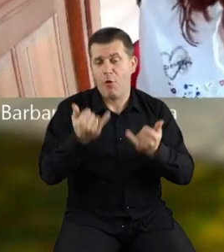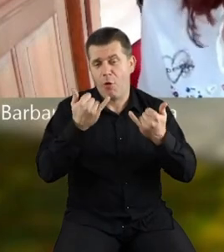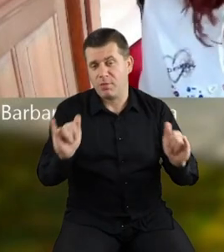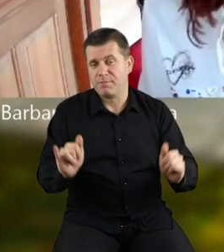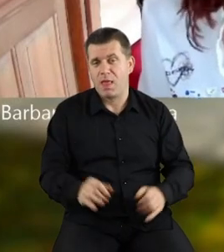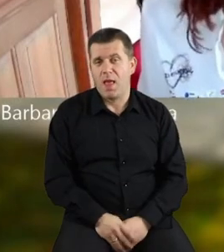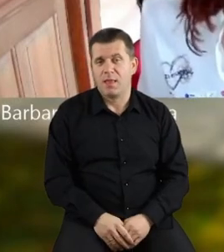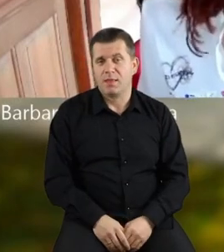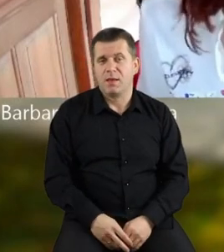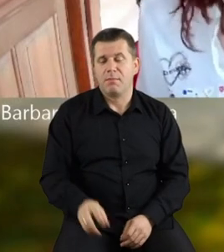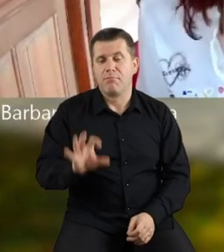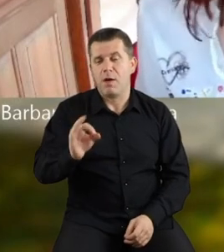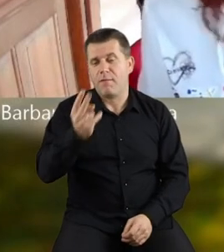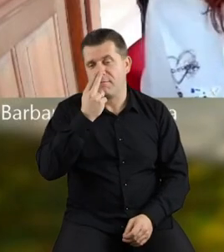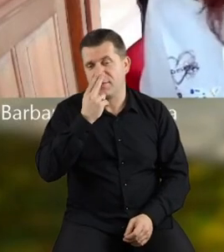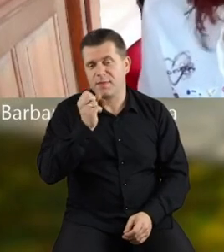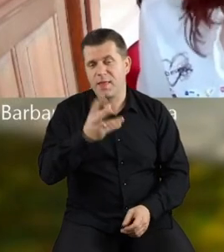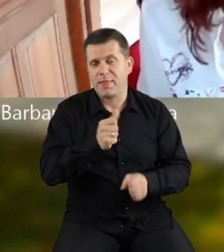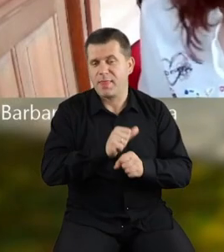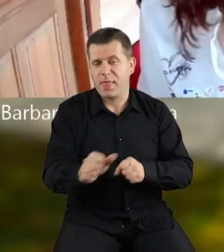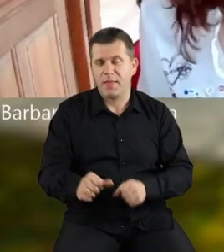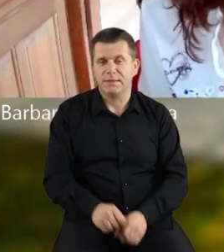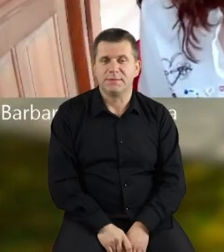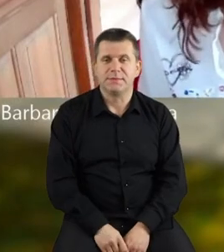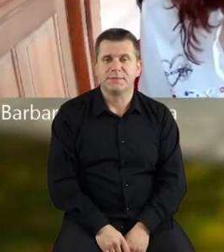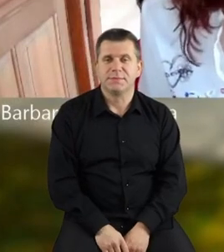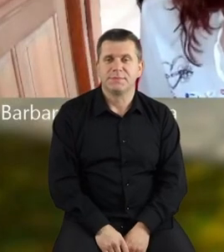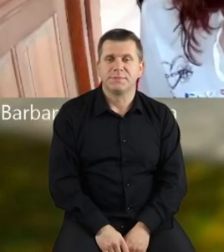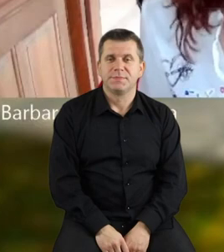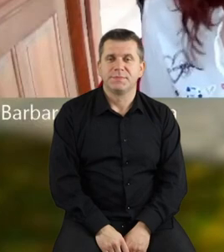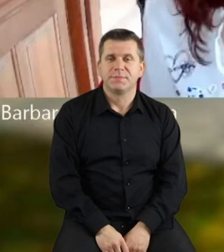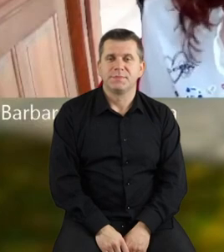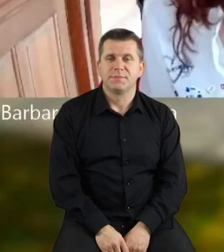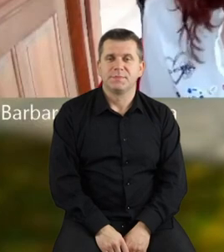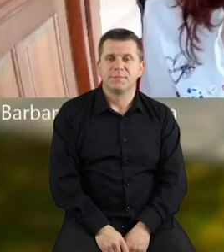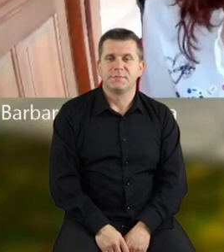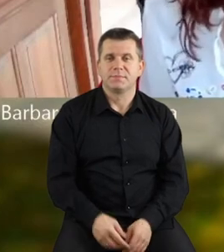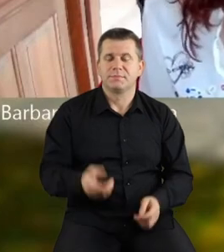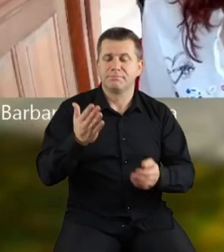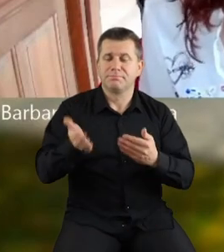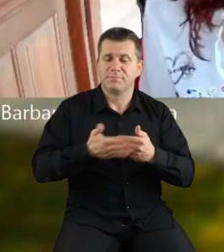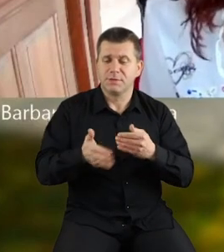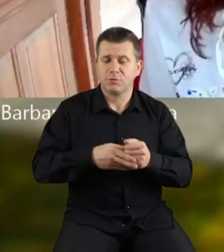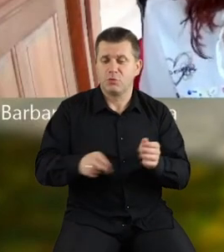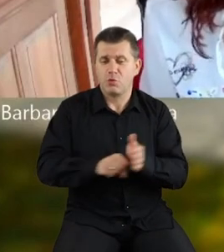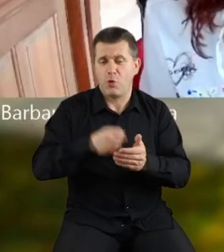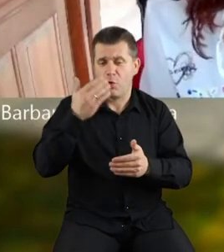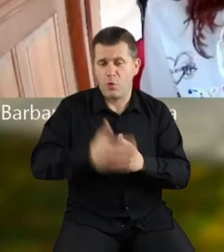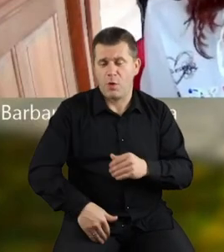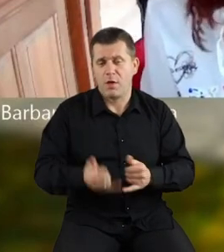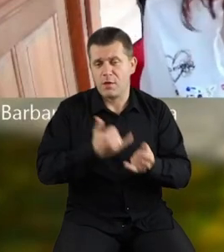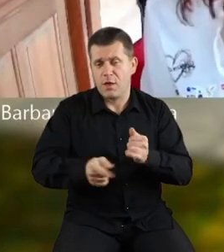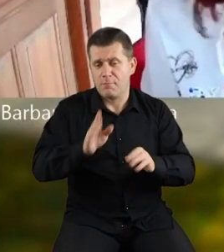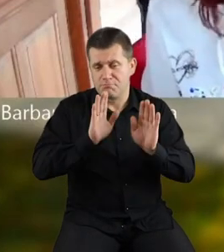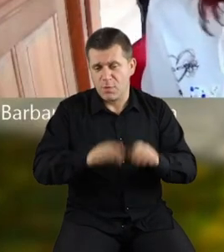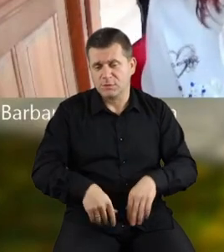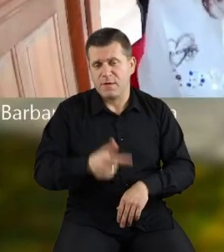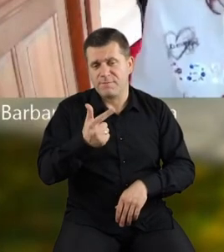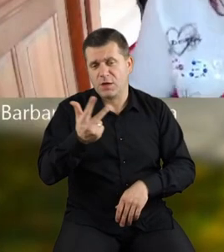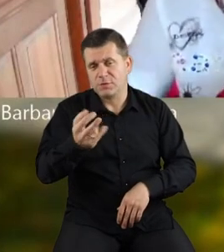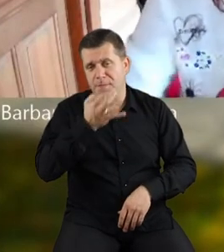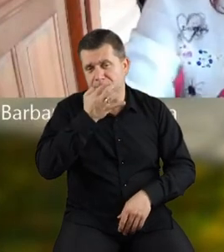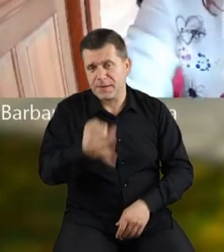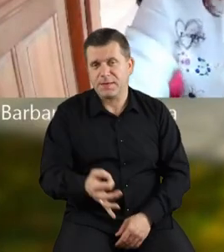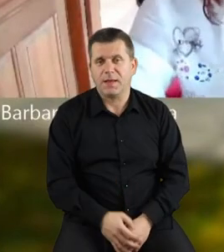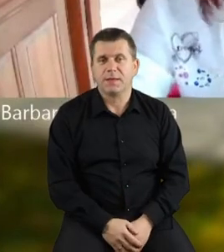odmiany, bo zazwyczaj tak nie jest. Już zmierzamy powoli do końca, ale jak pozwolisz, to jeszcze za